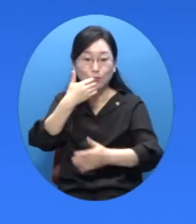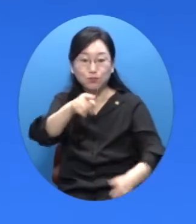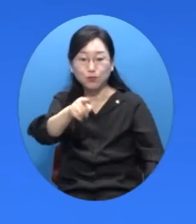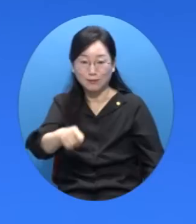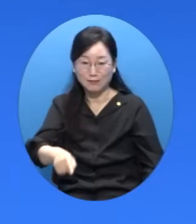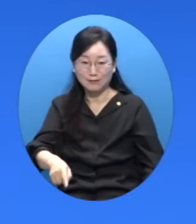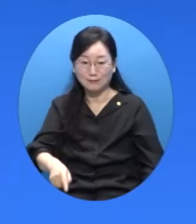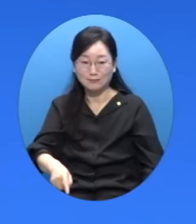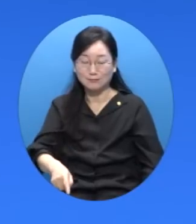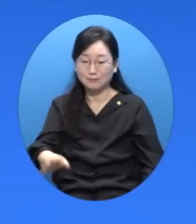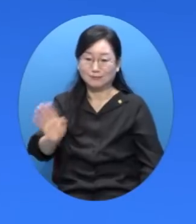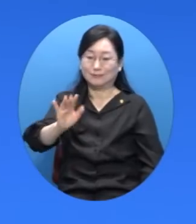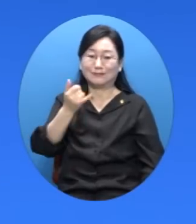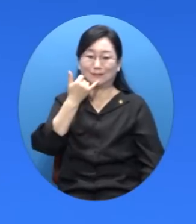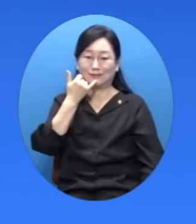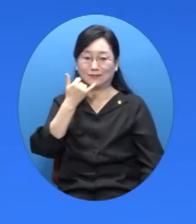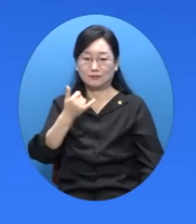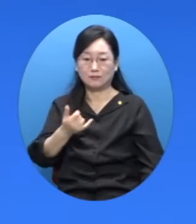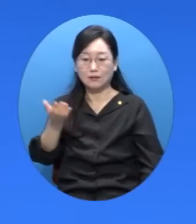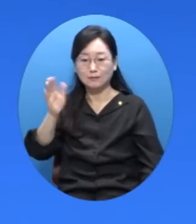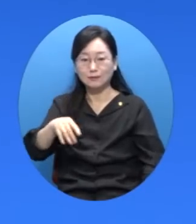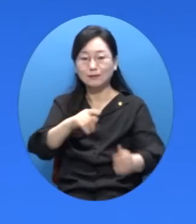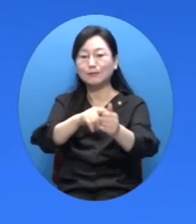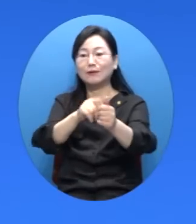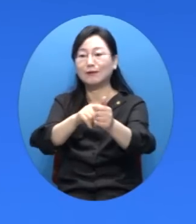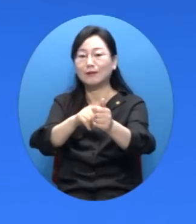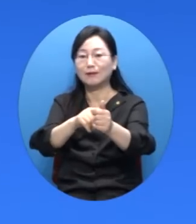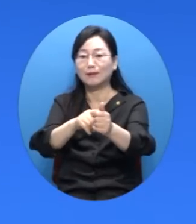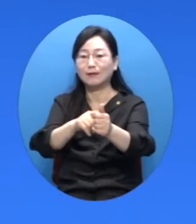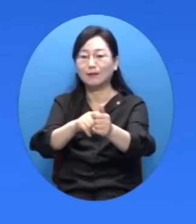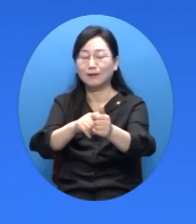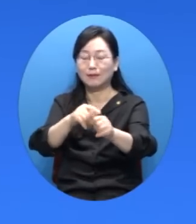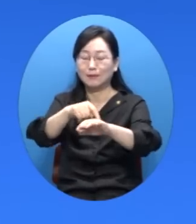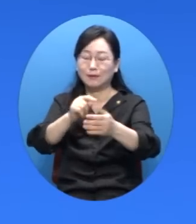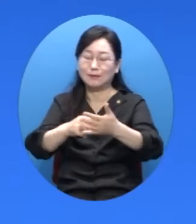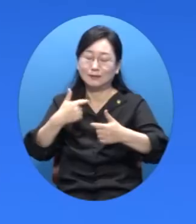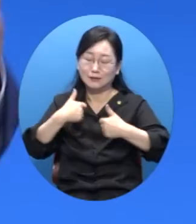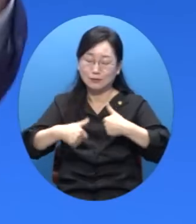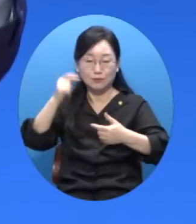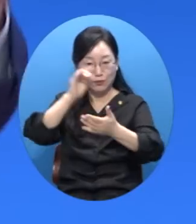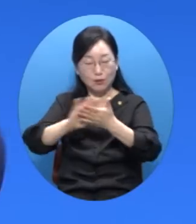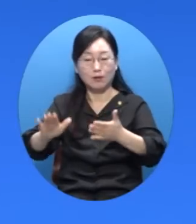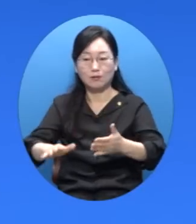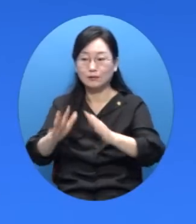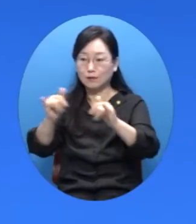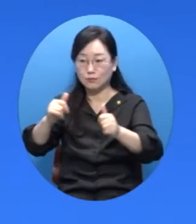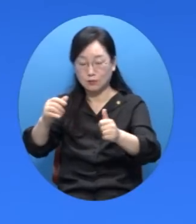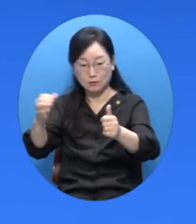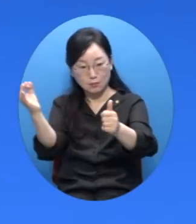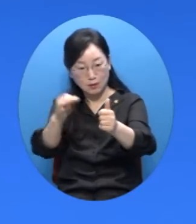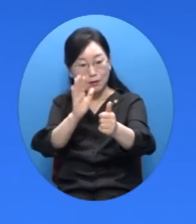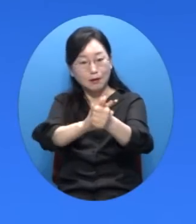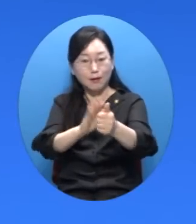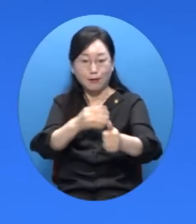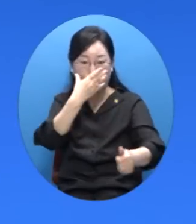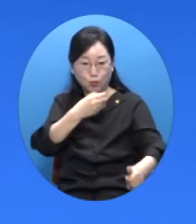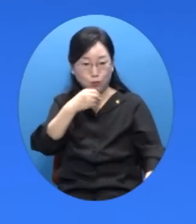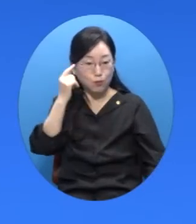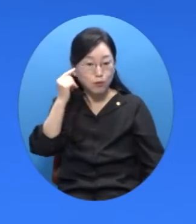그는 그때 이후부터 마음에 기쁨과 평안함이 왔습니다. 사람들이 그럽니다. 당신 곧 죽는다는데 왜 이렇게 행복하게